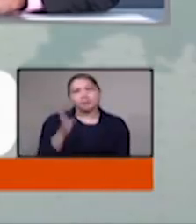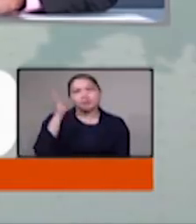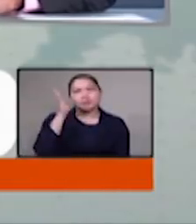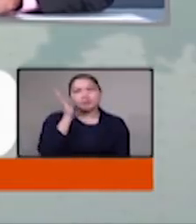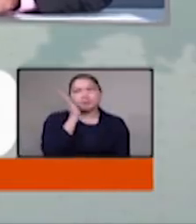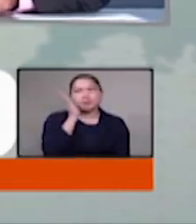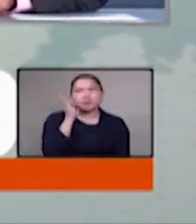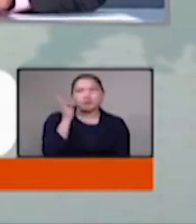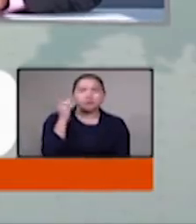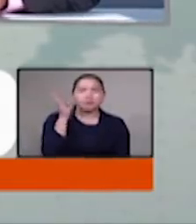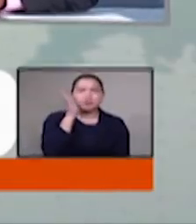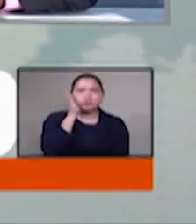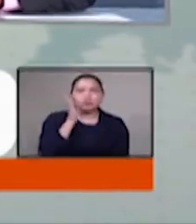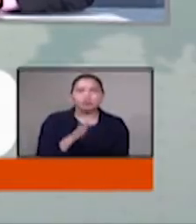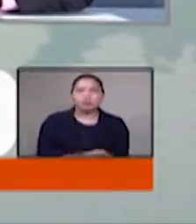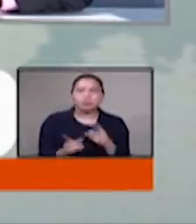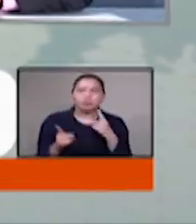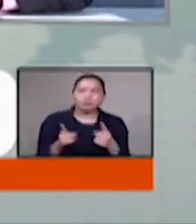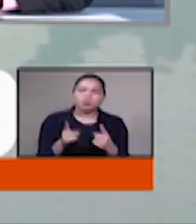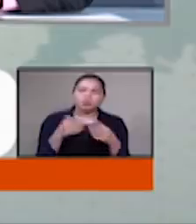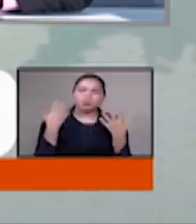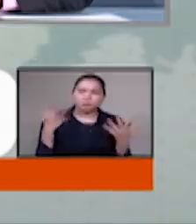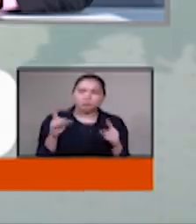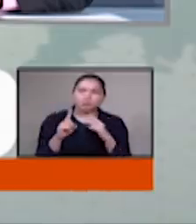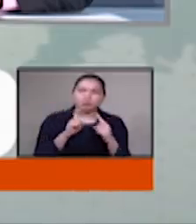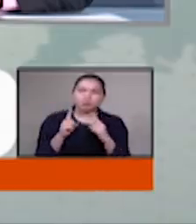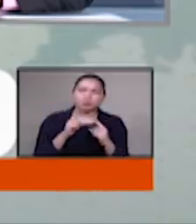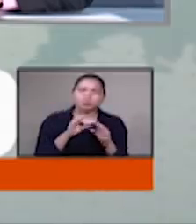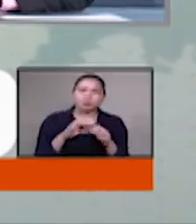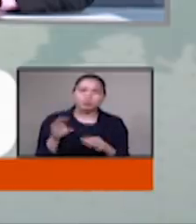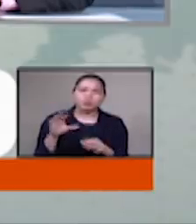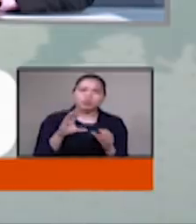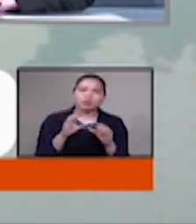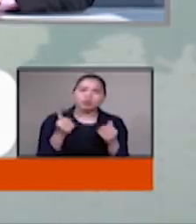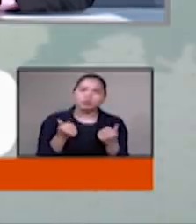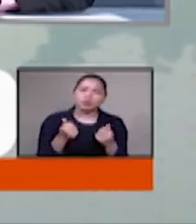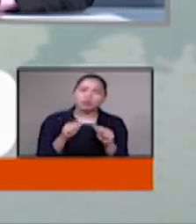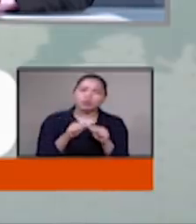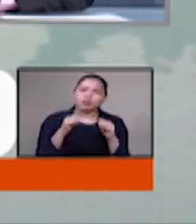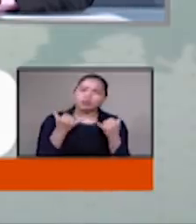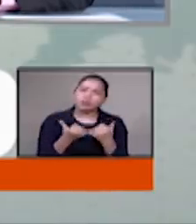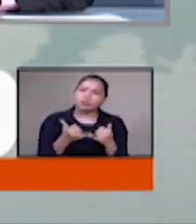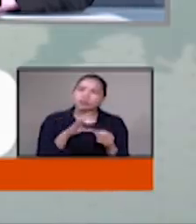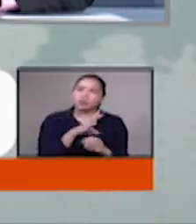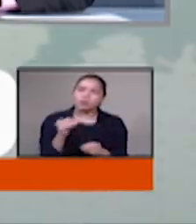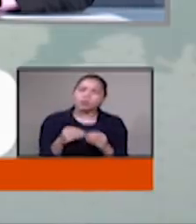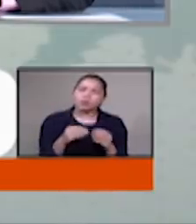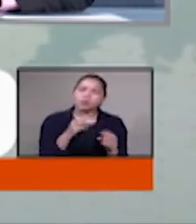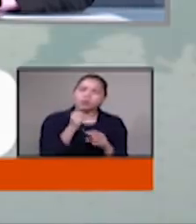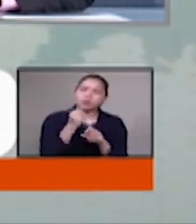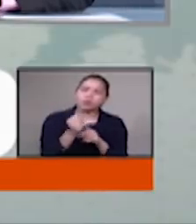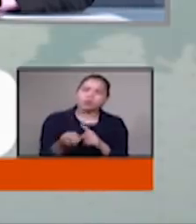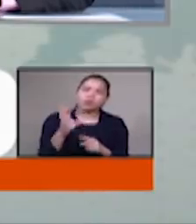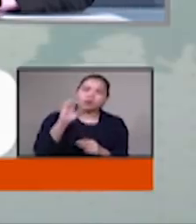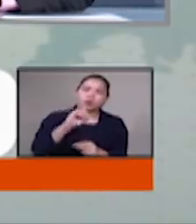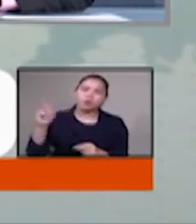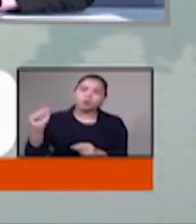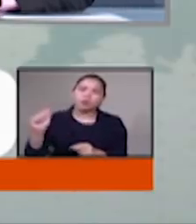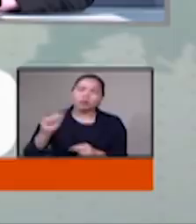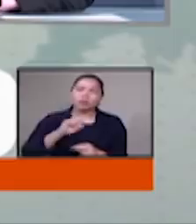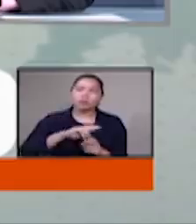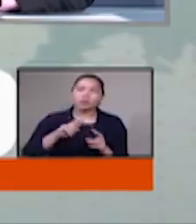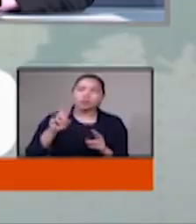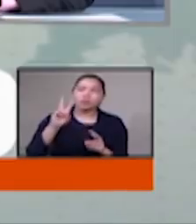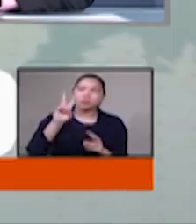May Basitida, nakipag-ugnayan na raw sila sa kanilang counterpart agency para makasiguro inilapit din po namin ang sitwasyon sa OWA Region 2